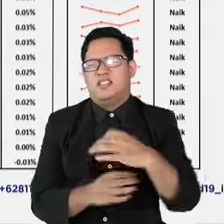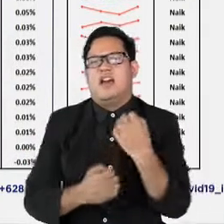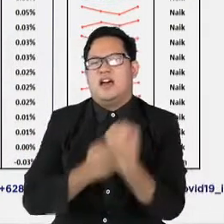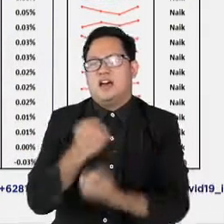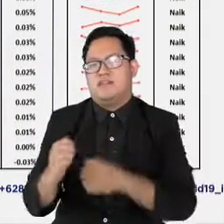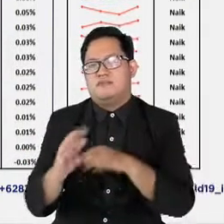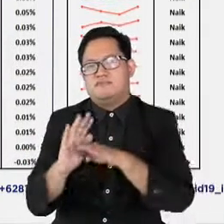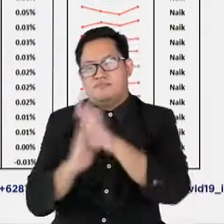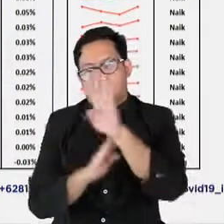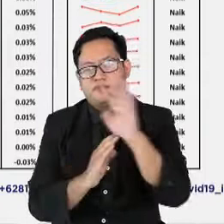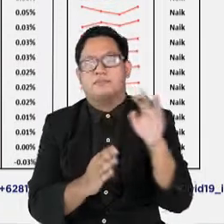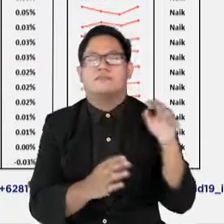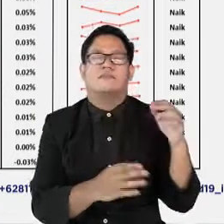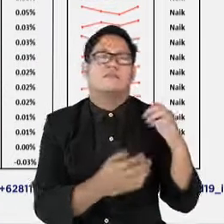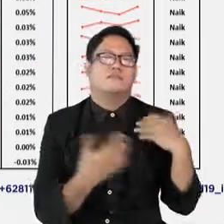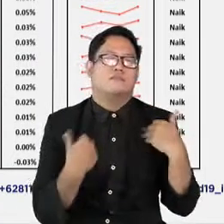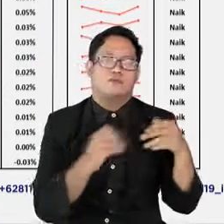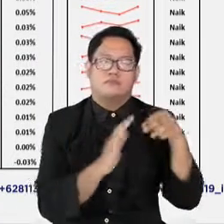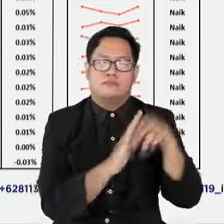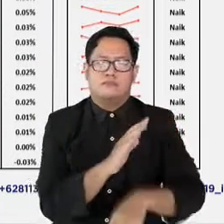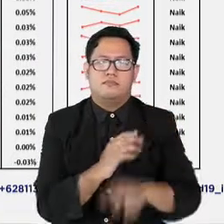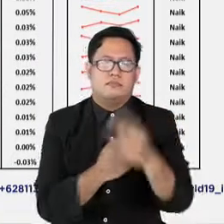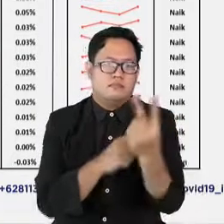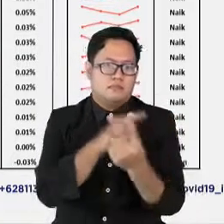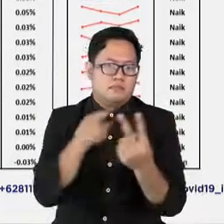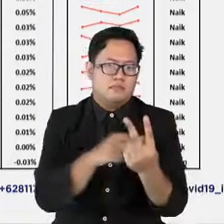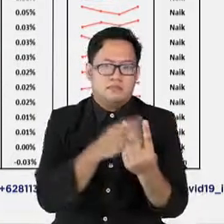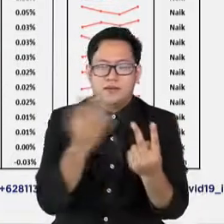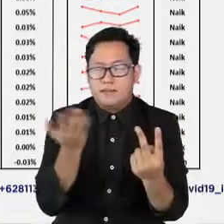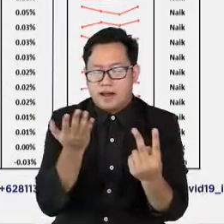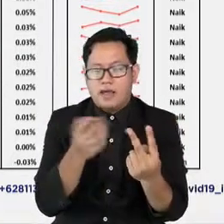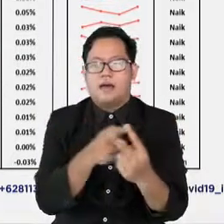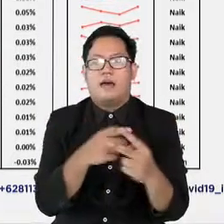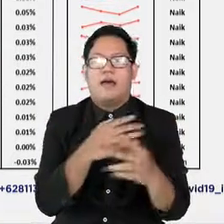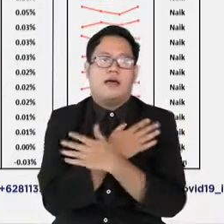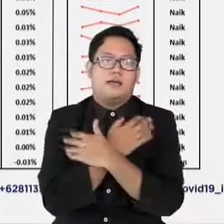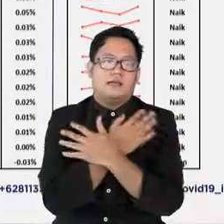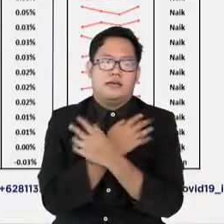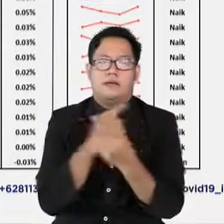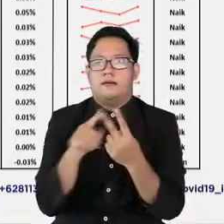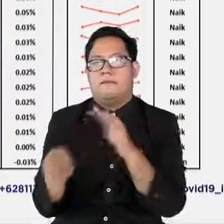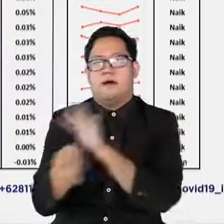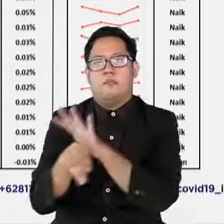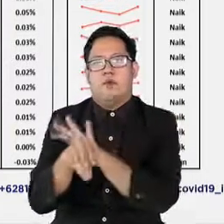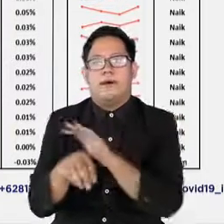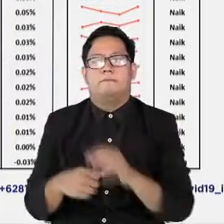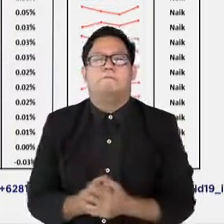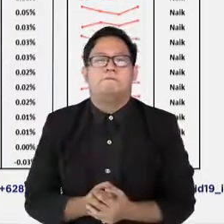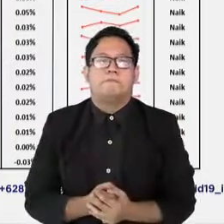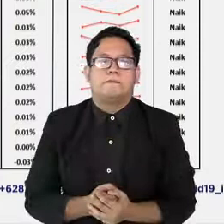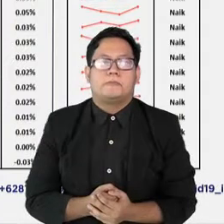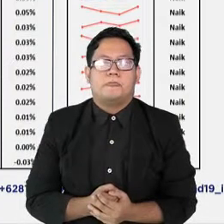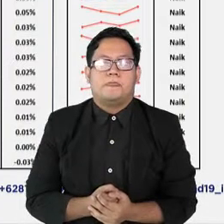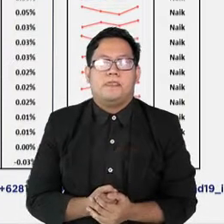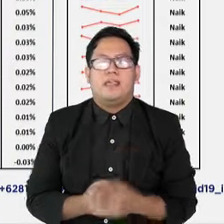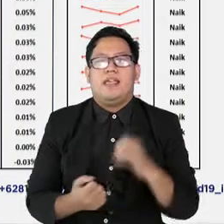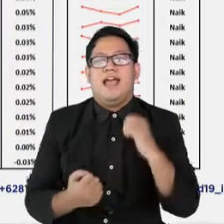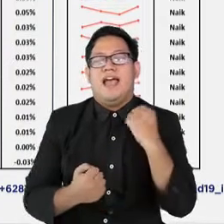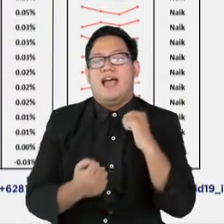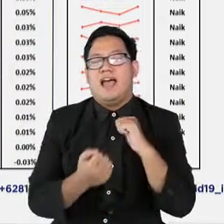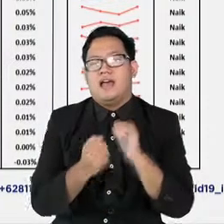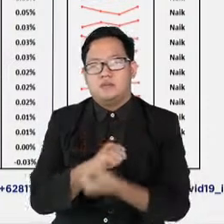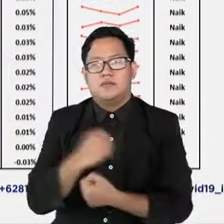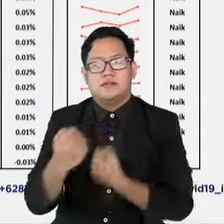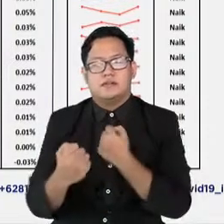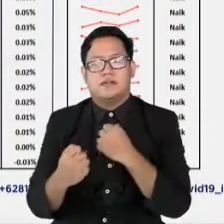penurunan kesembuhan kedua provinsi tersebut adalah Aceh dan papua Aceh mengalami kenaikan kasus aktif